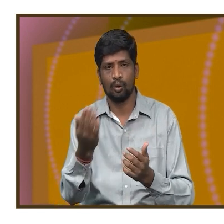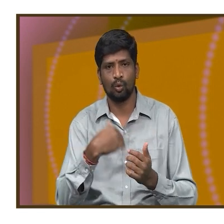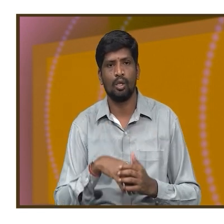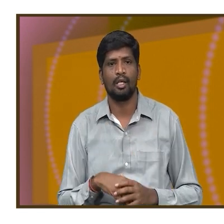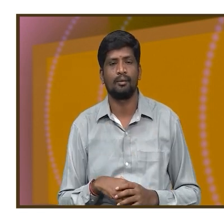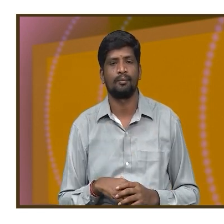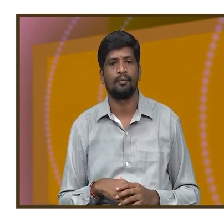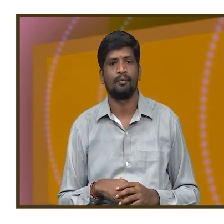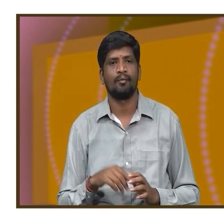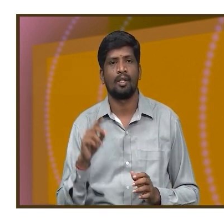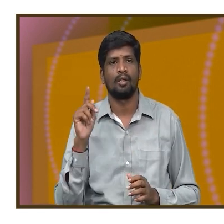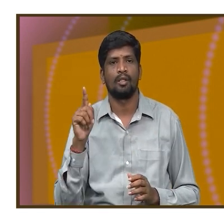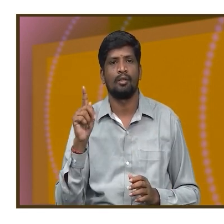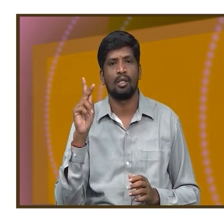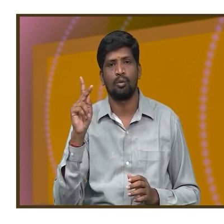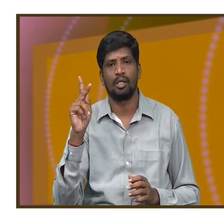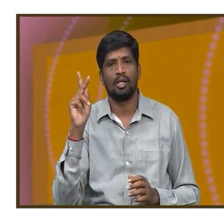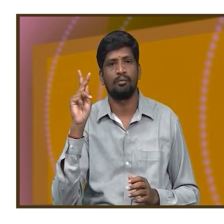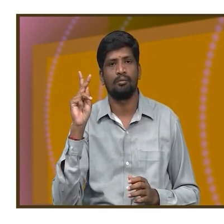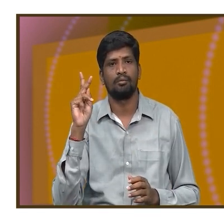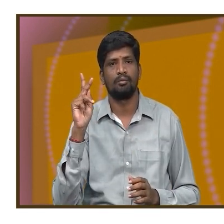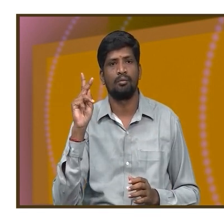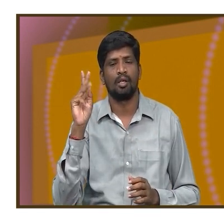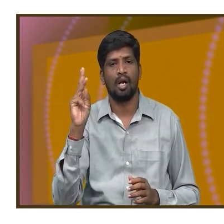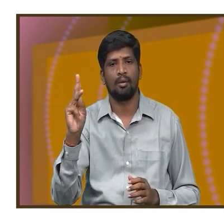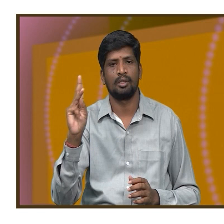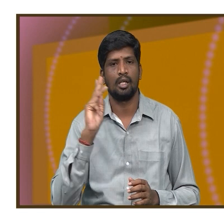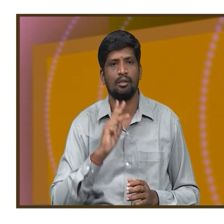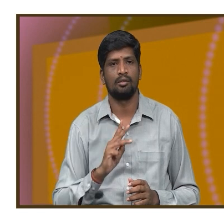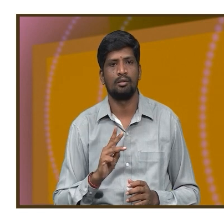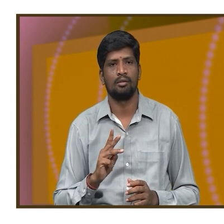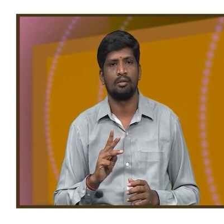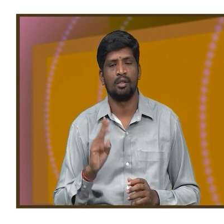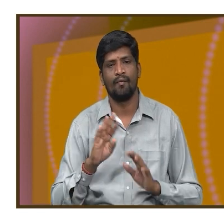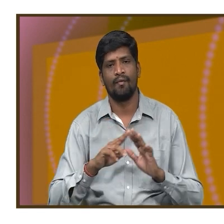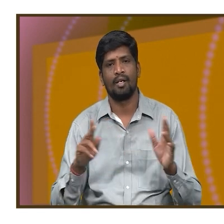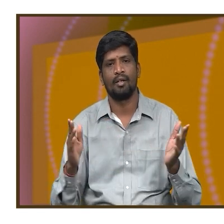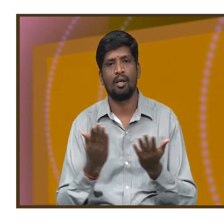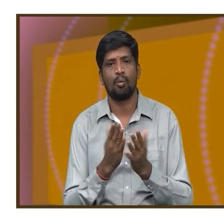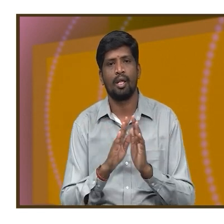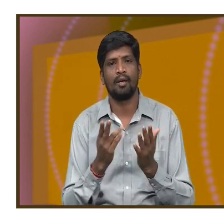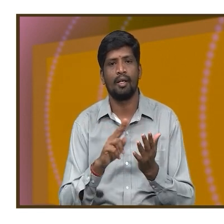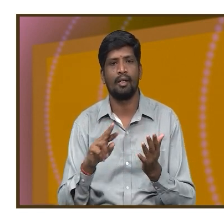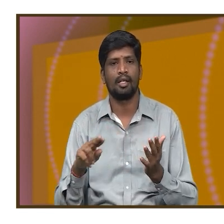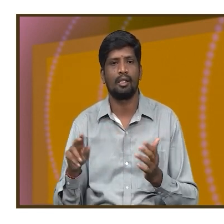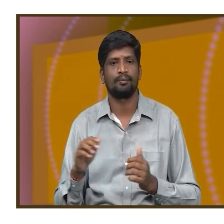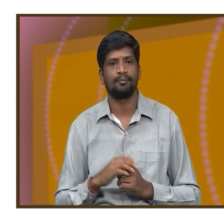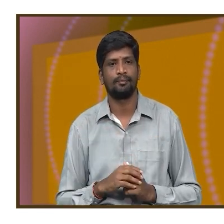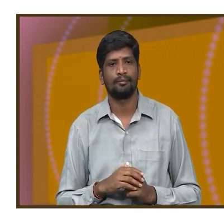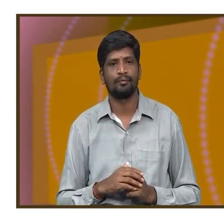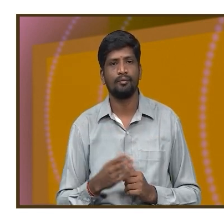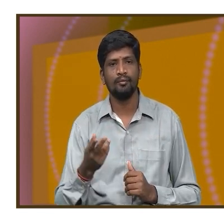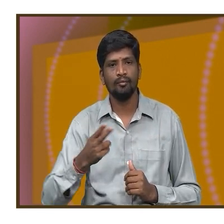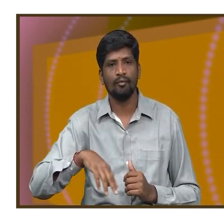சொன்னால் உபபாண்டவம், தேசாந்திரி, கால் முளைத்த கதைகள், இப்படி நிறையா நூல்களை என்ன செய்யலாம்